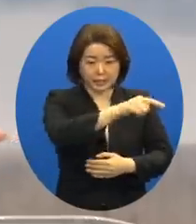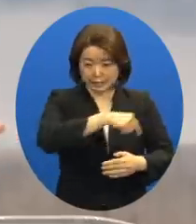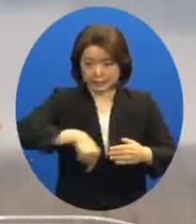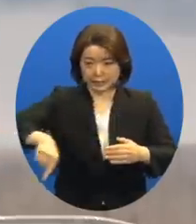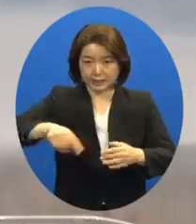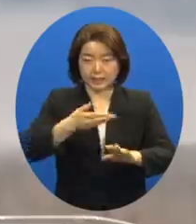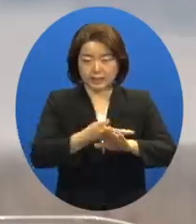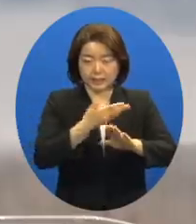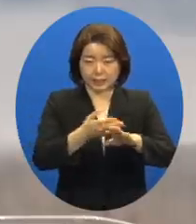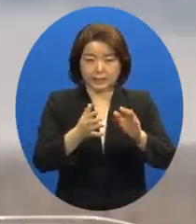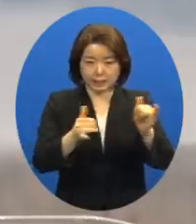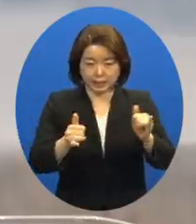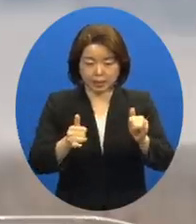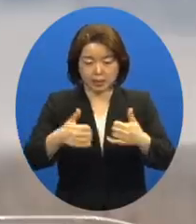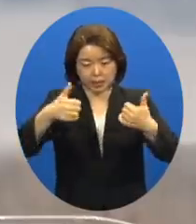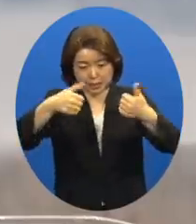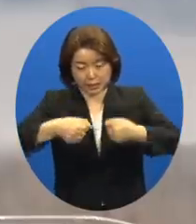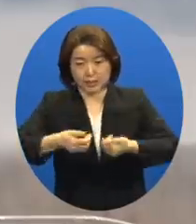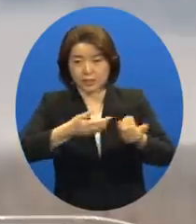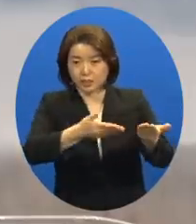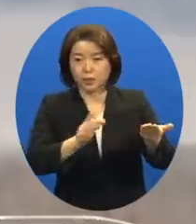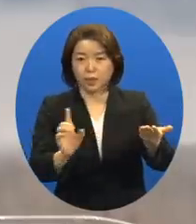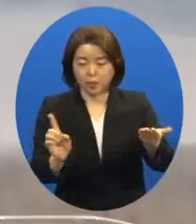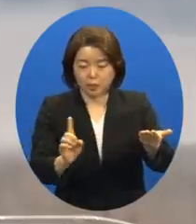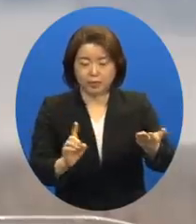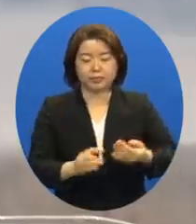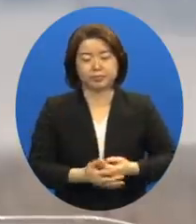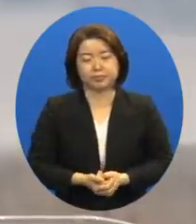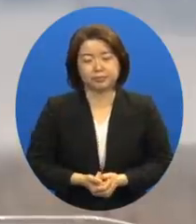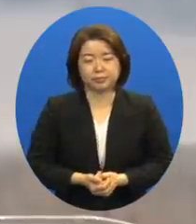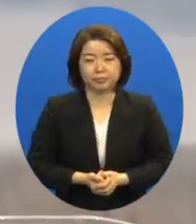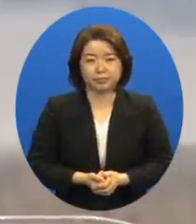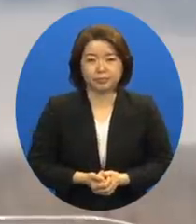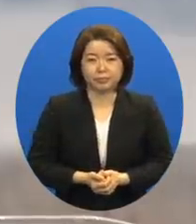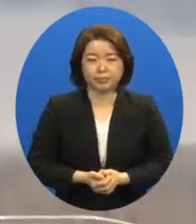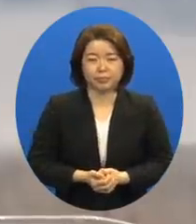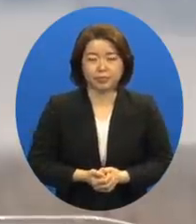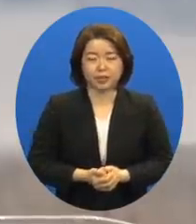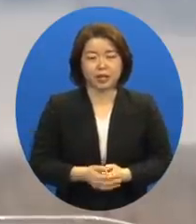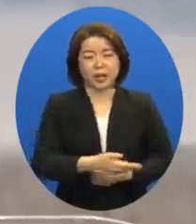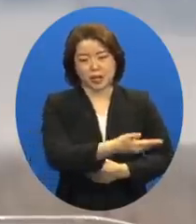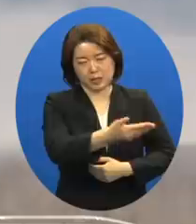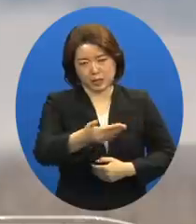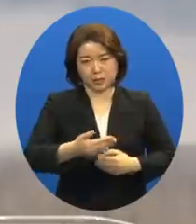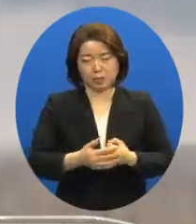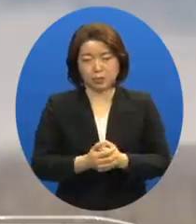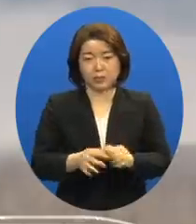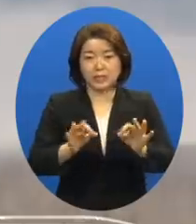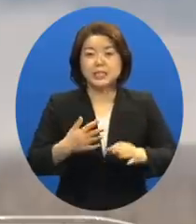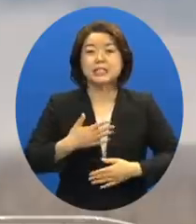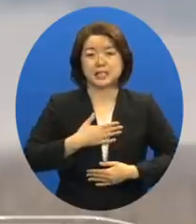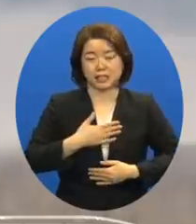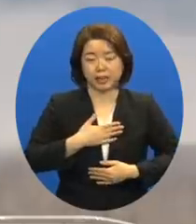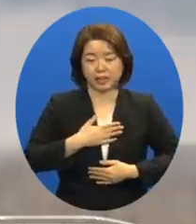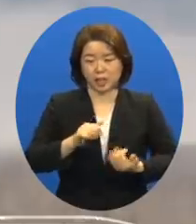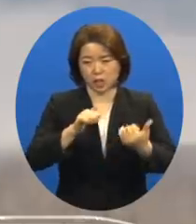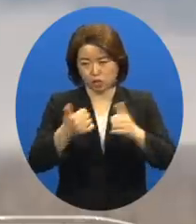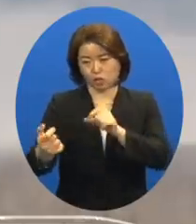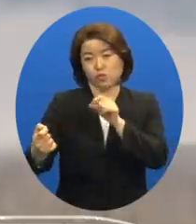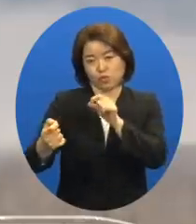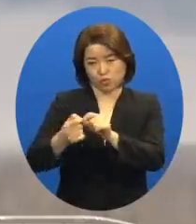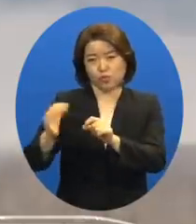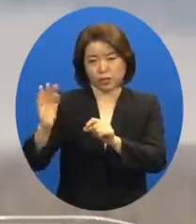있는 동료들에게 이렇게 인사를 했다고 합니다. 동지 여러분, 이제 나에게는 죽음이